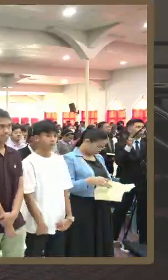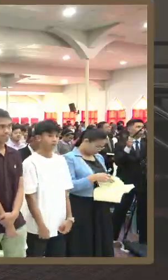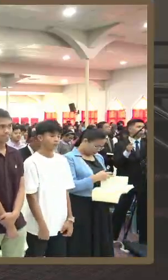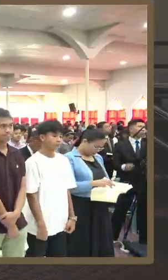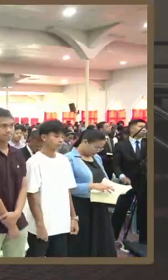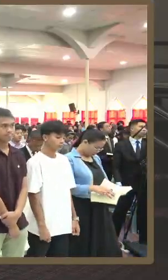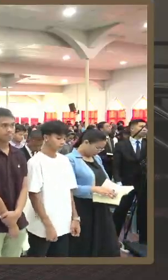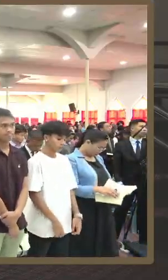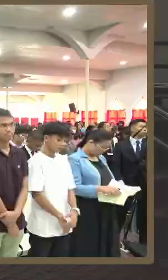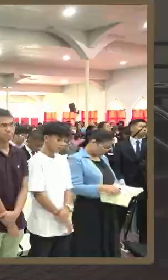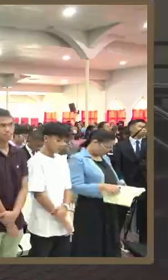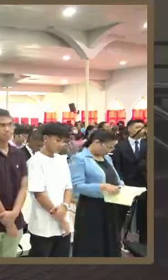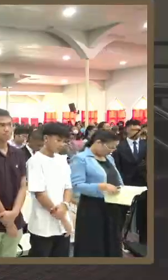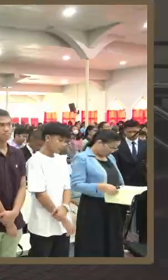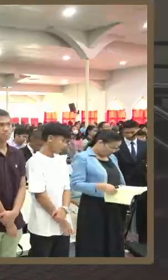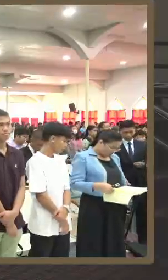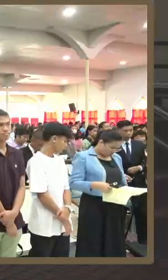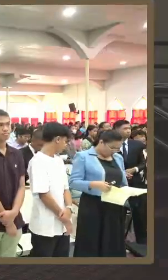exam.